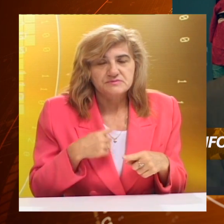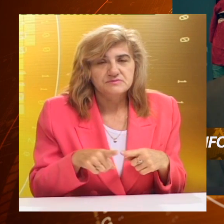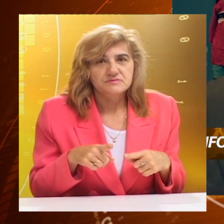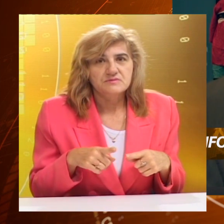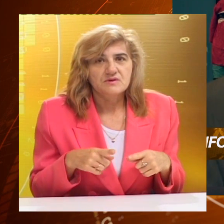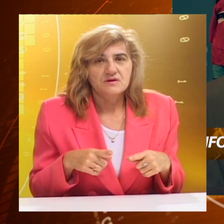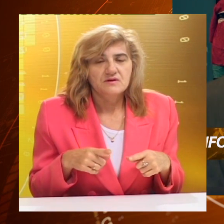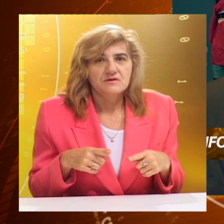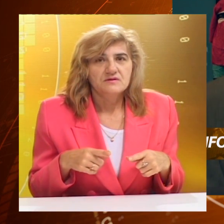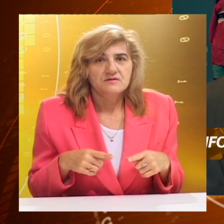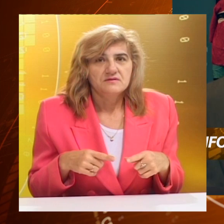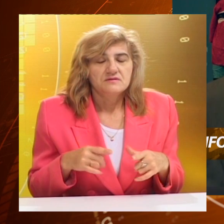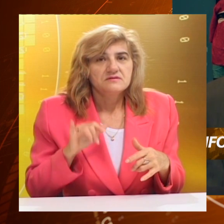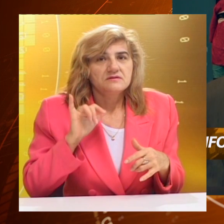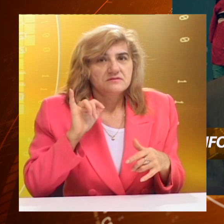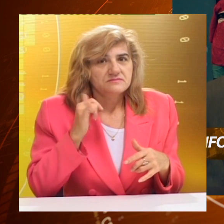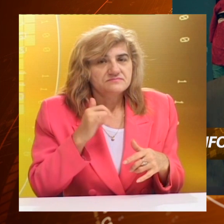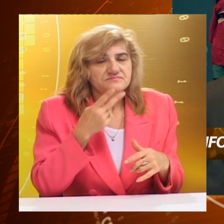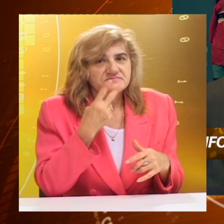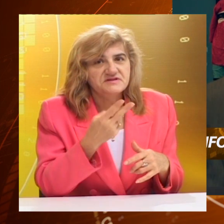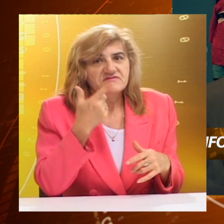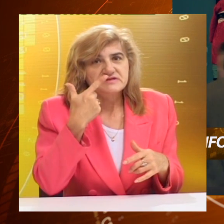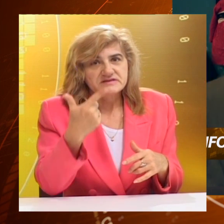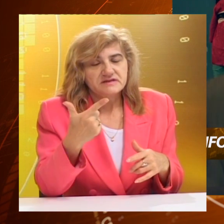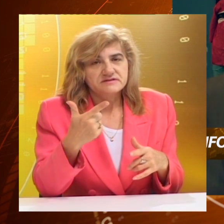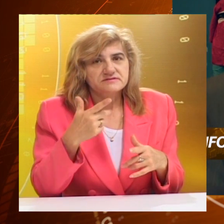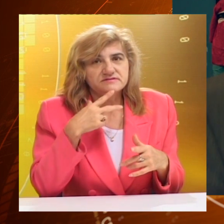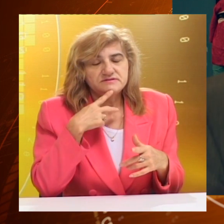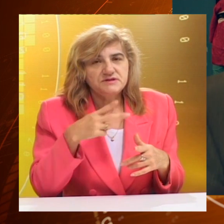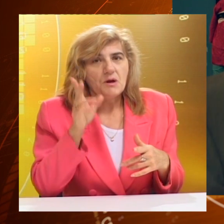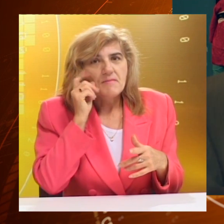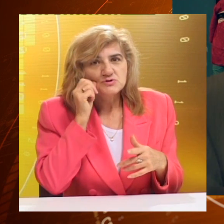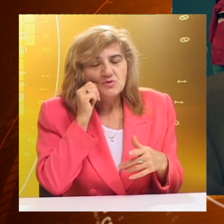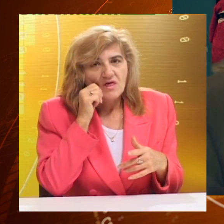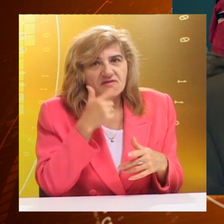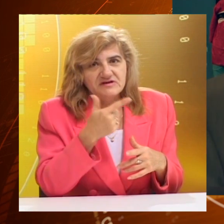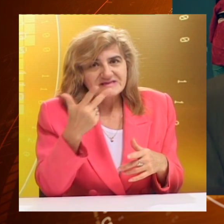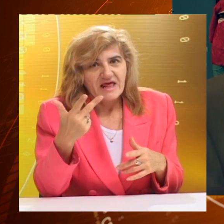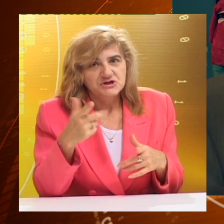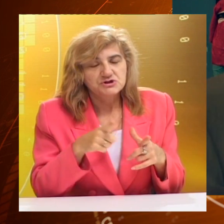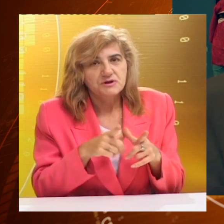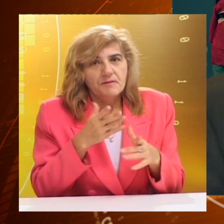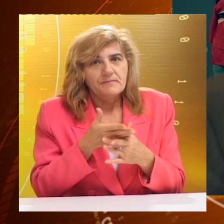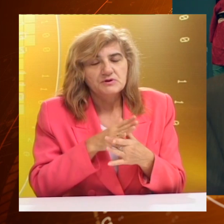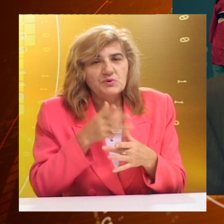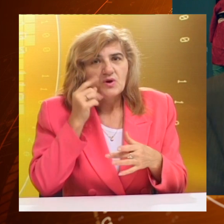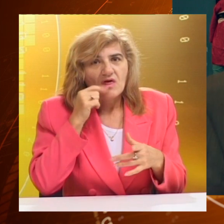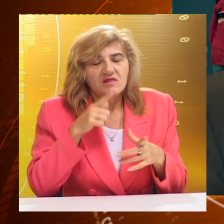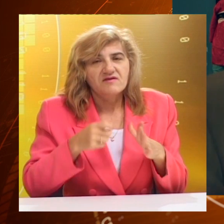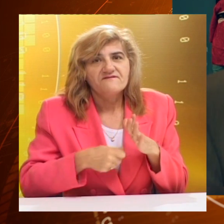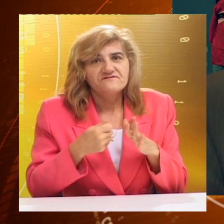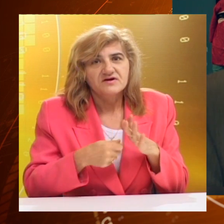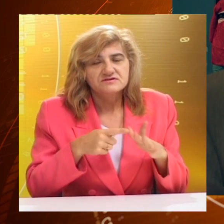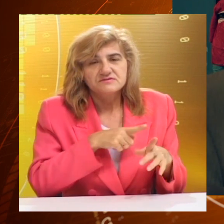Iz prostog razloga što zaista 23. Međunarodni festival pozorišta za djecu od takmičarskog